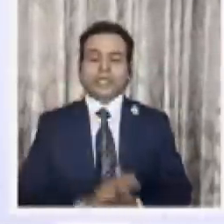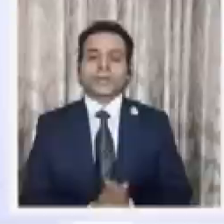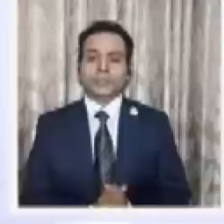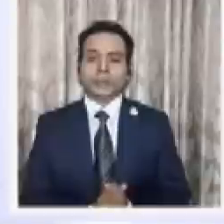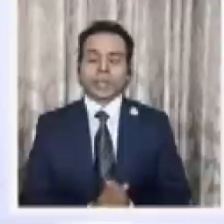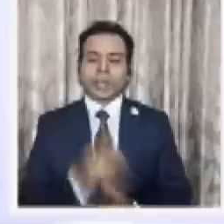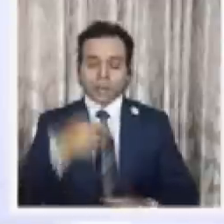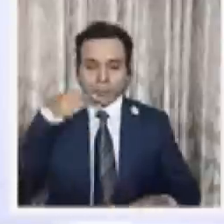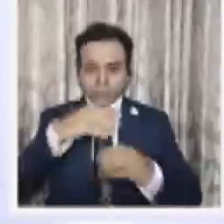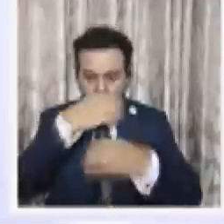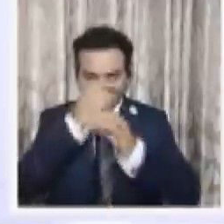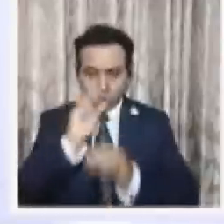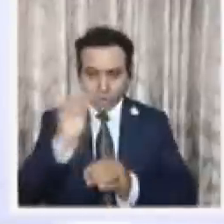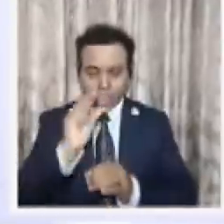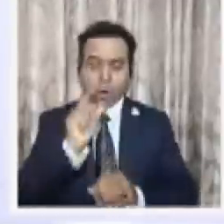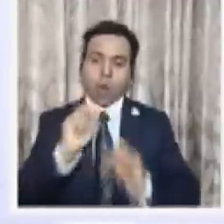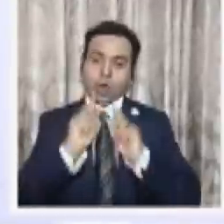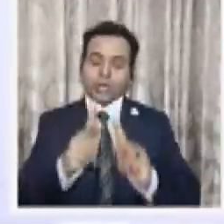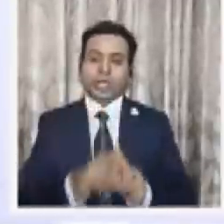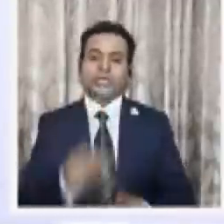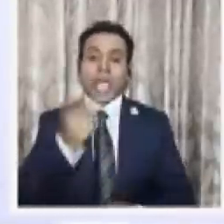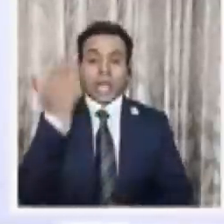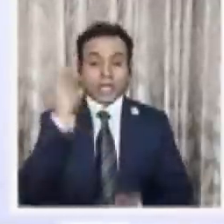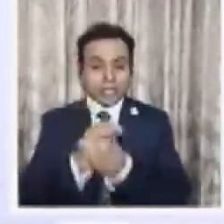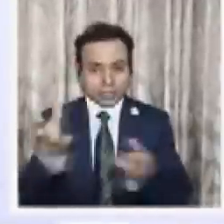হয়েছে 12,149টি